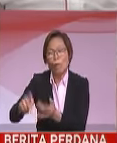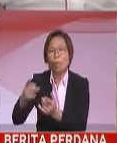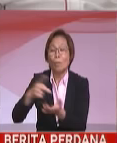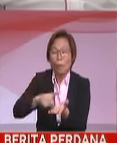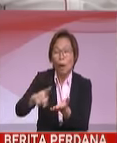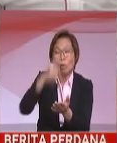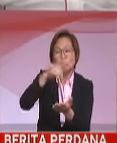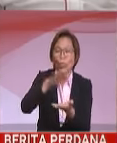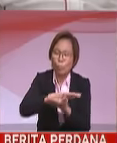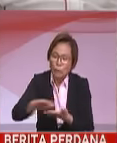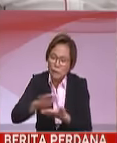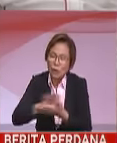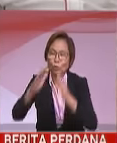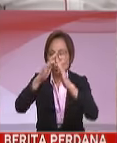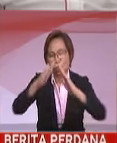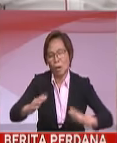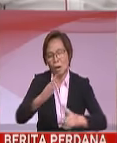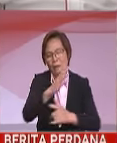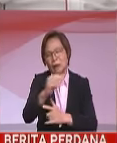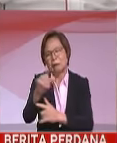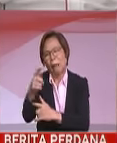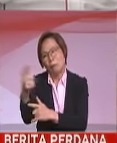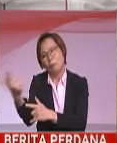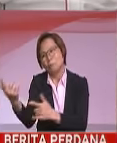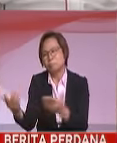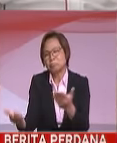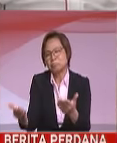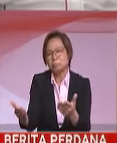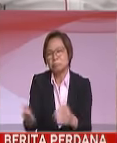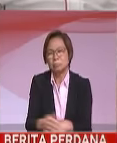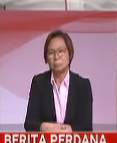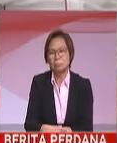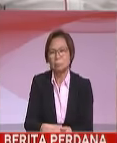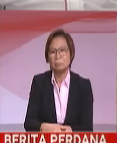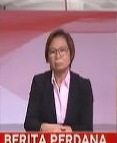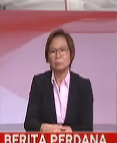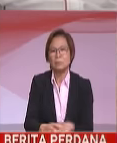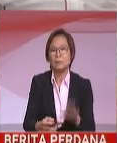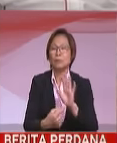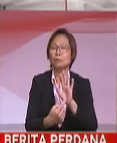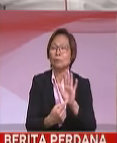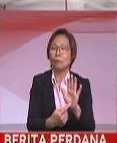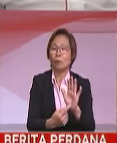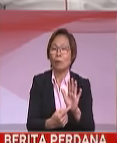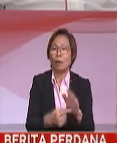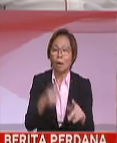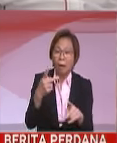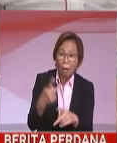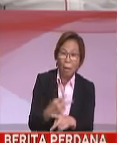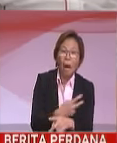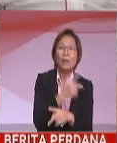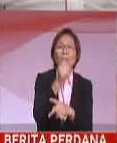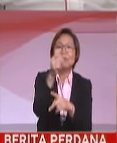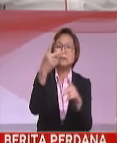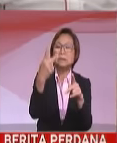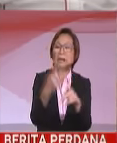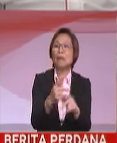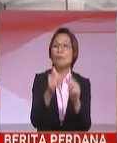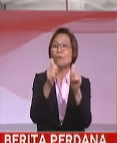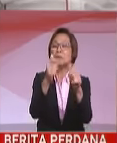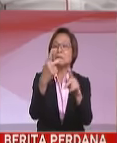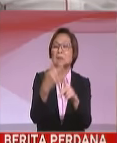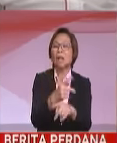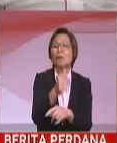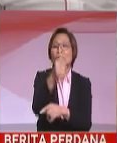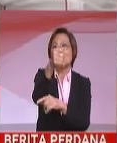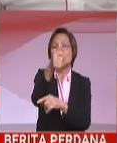terutamanya membersih rumah dan sebagainya. Dan ini merupakan satu gelombang yang pertama banjir